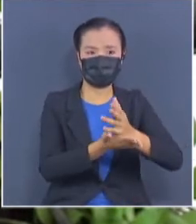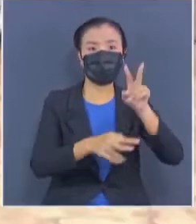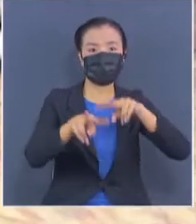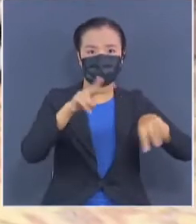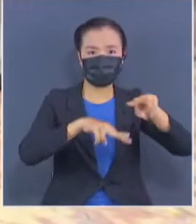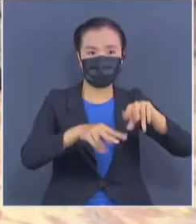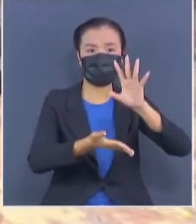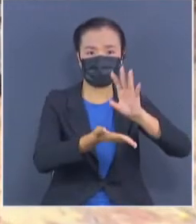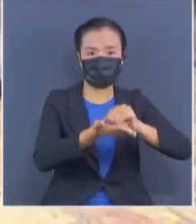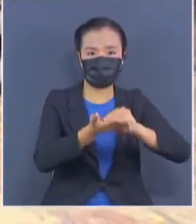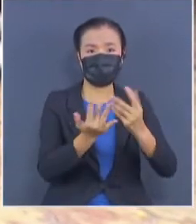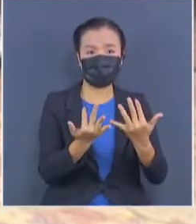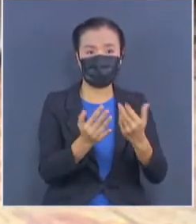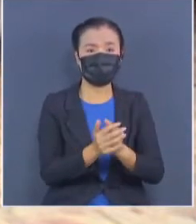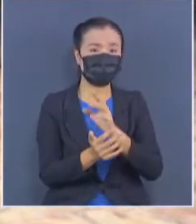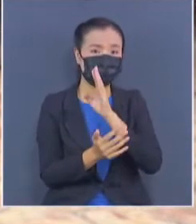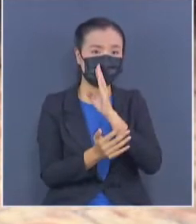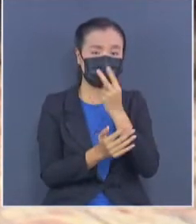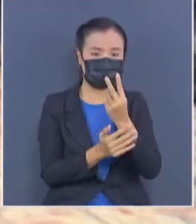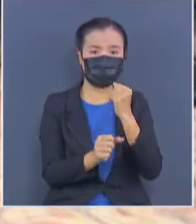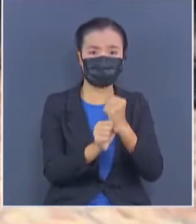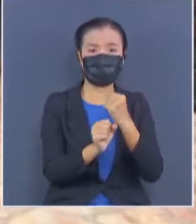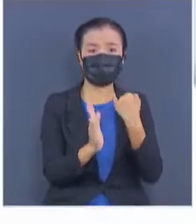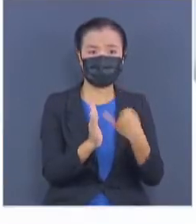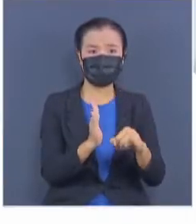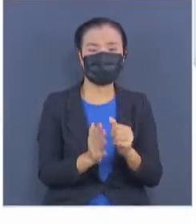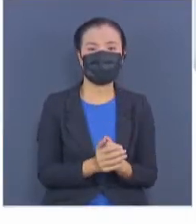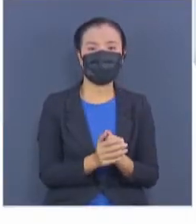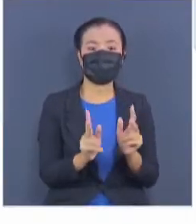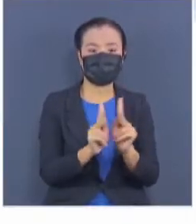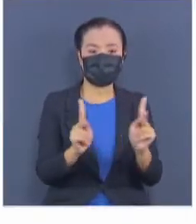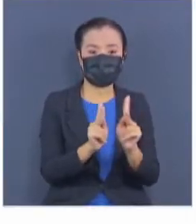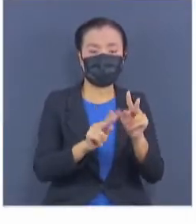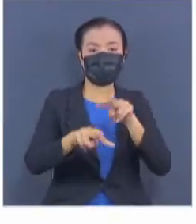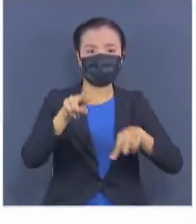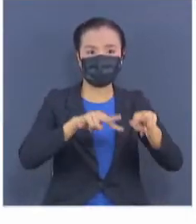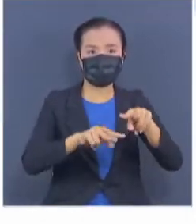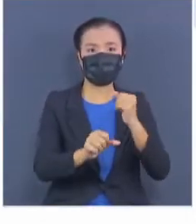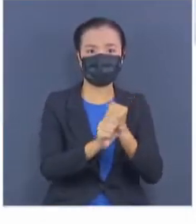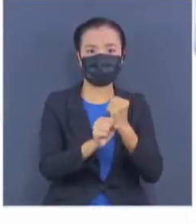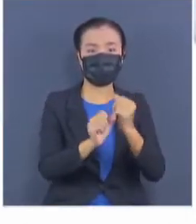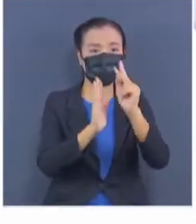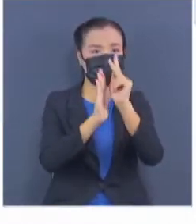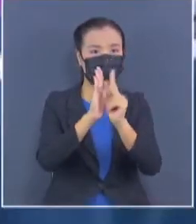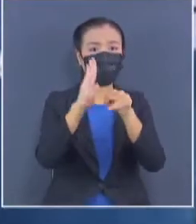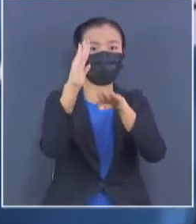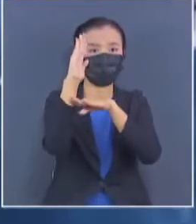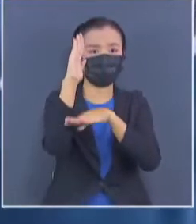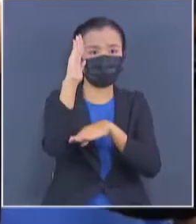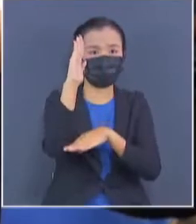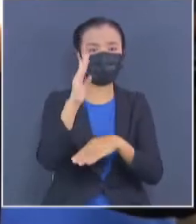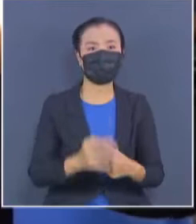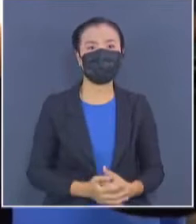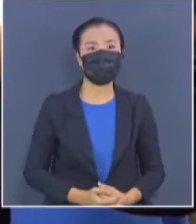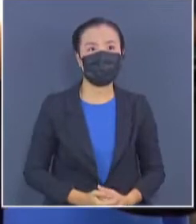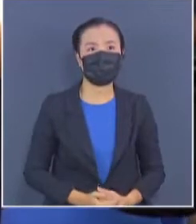ต้องไปตรวจสอบข้อเท็จจริงก่อนหากพบว่ามีการกระทำความผิดจริงก็ต้องตั้งคณะกรรมการขึ้นมาตรวจสอบแล้วก็ดำเนินการตามกฎหมายกันต่อครับ